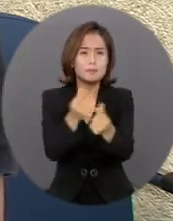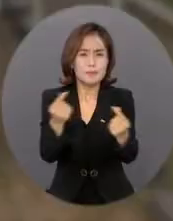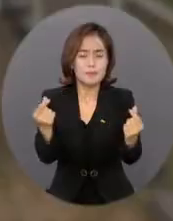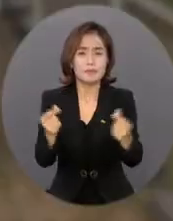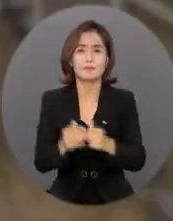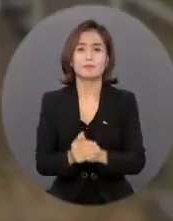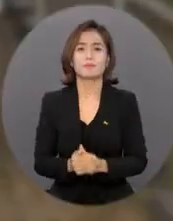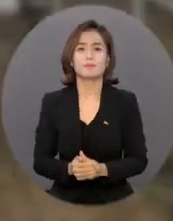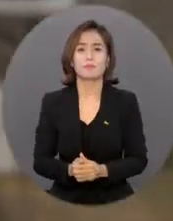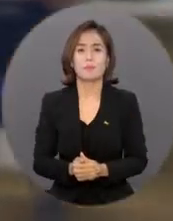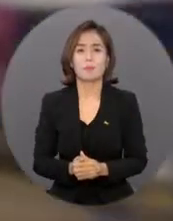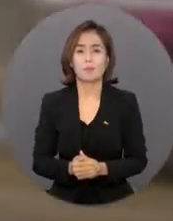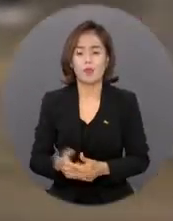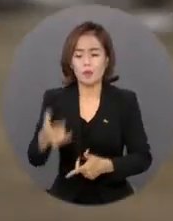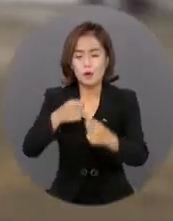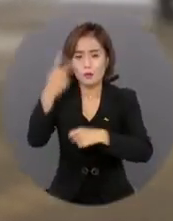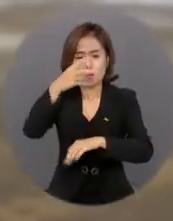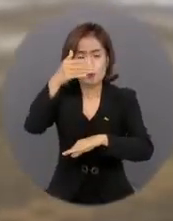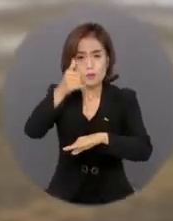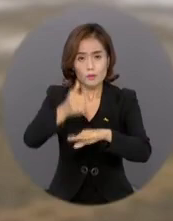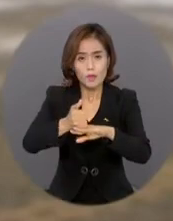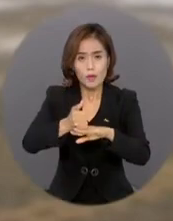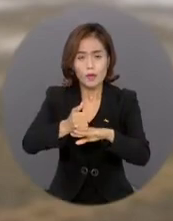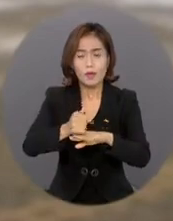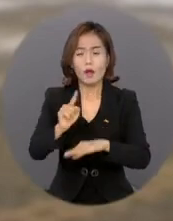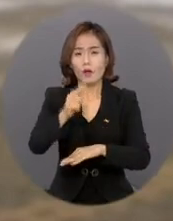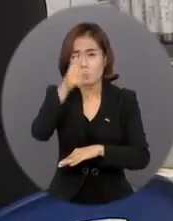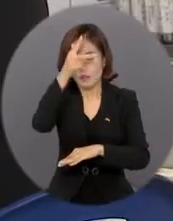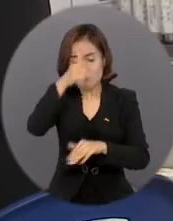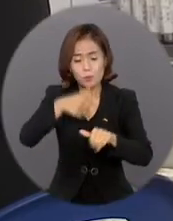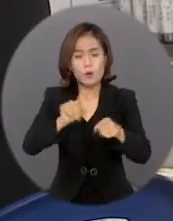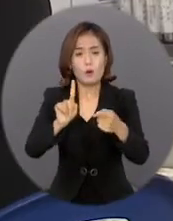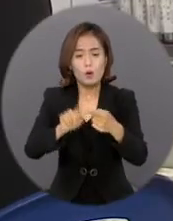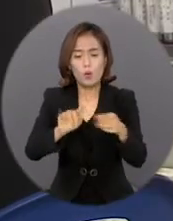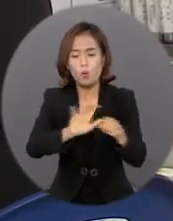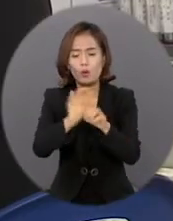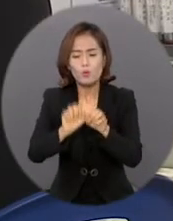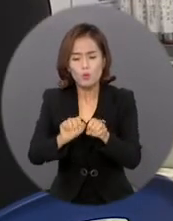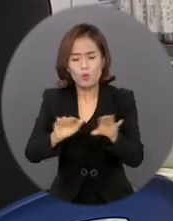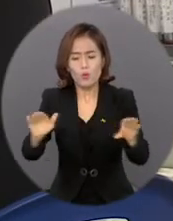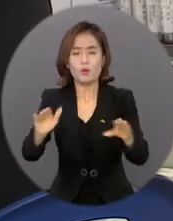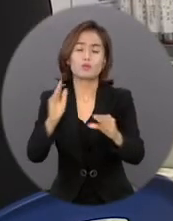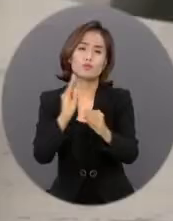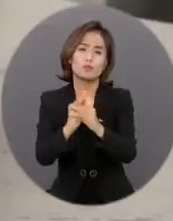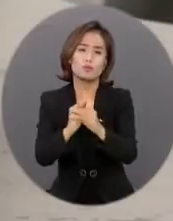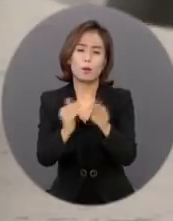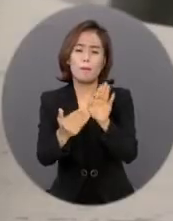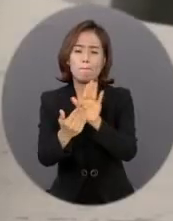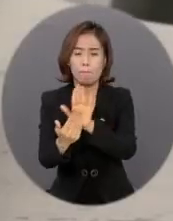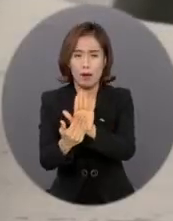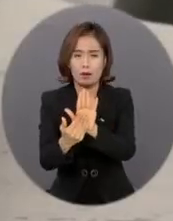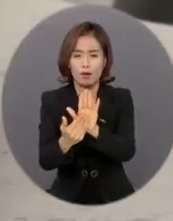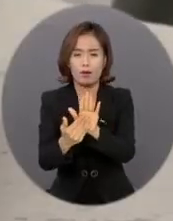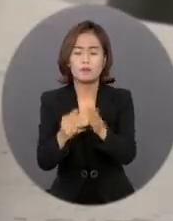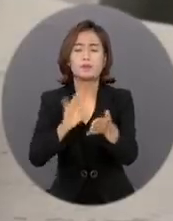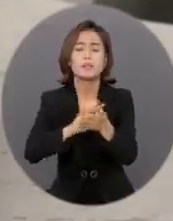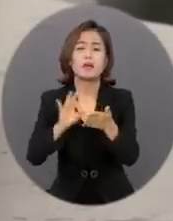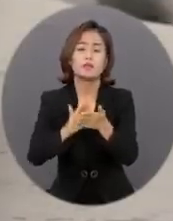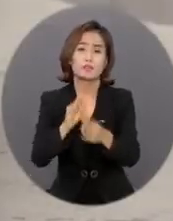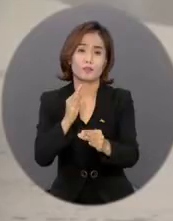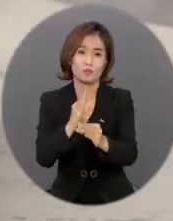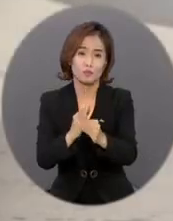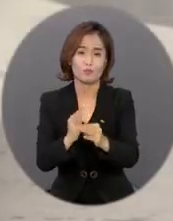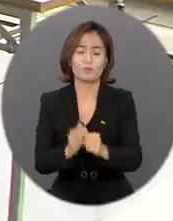유사합니다. 역학조사에 경찰을 투입한 건 코로나19 확진자의 증가로 발빠른 방역 대응에 한계가 나타났기